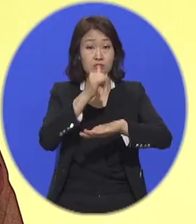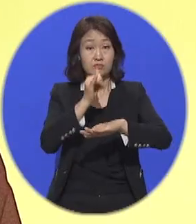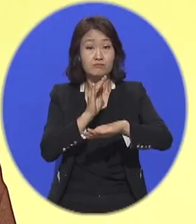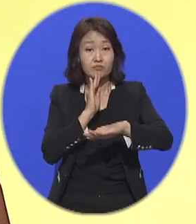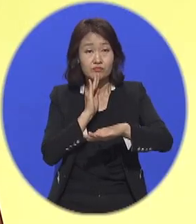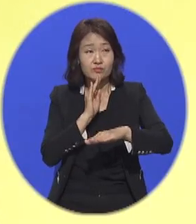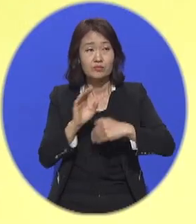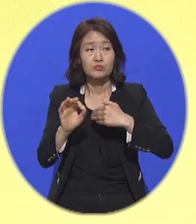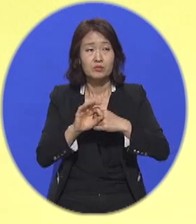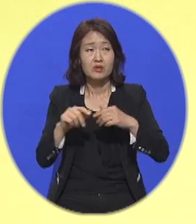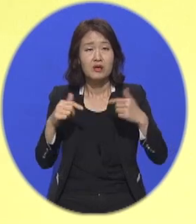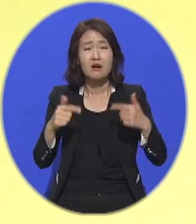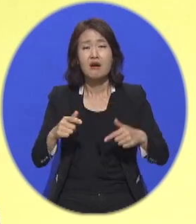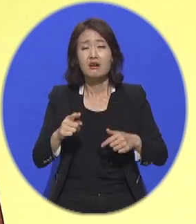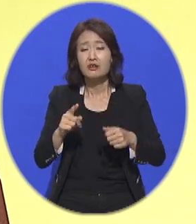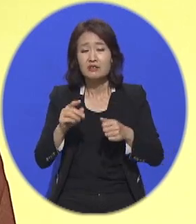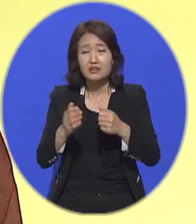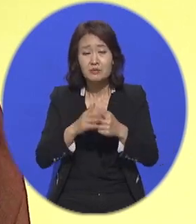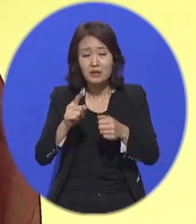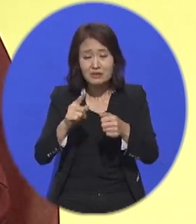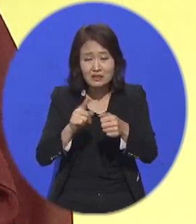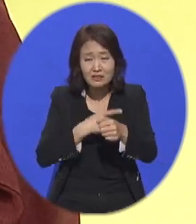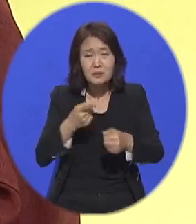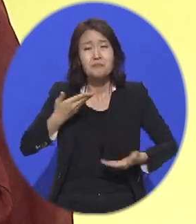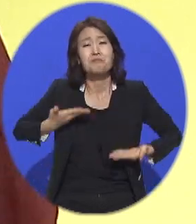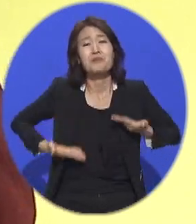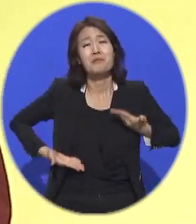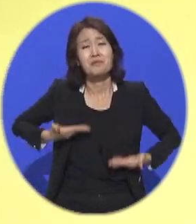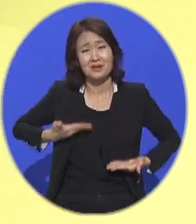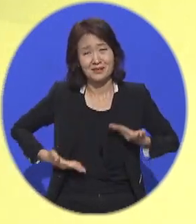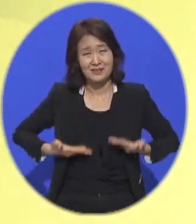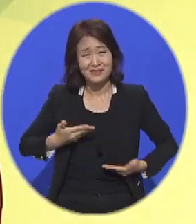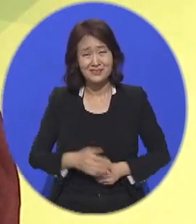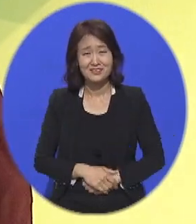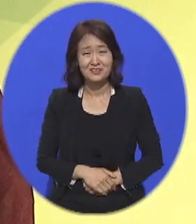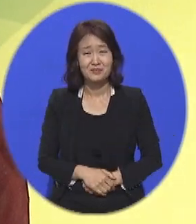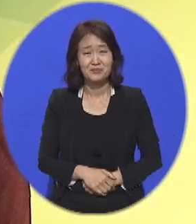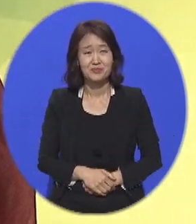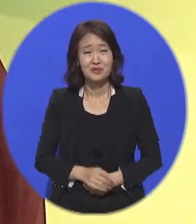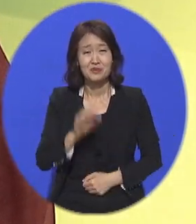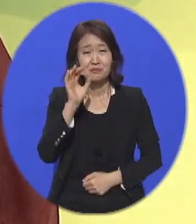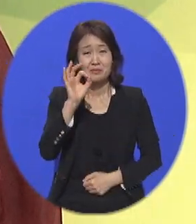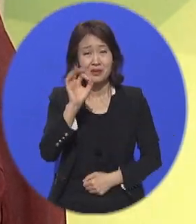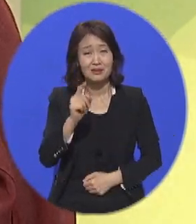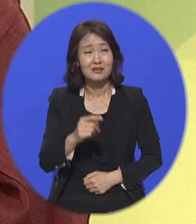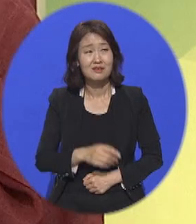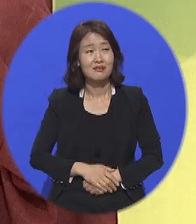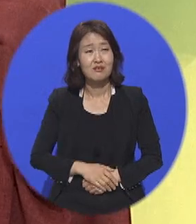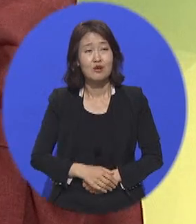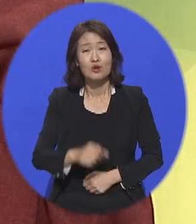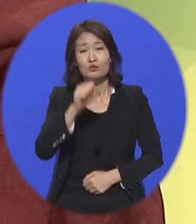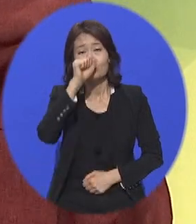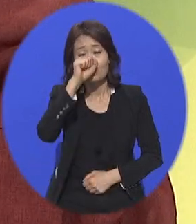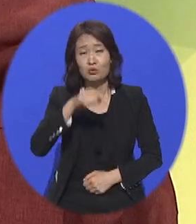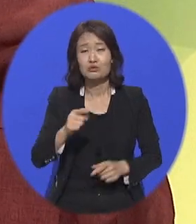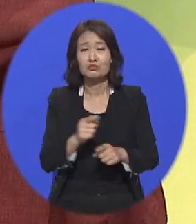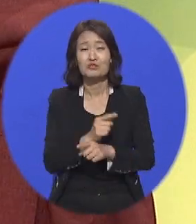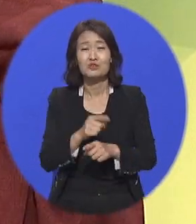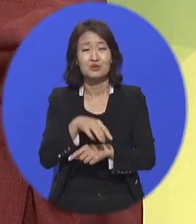그러다 보면 저도 너무 바빠졌어요. 그래가지고 보니까 여기가 너무 좋은 힐링